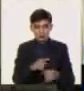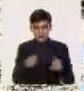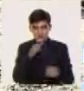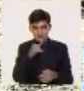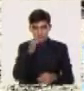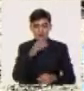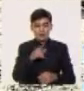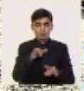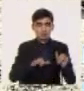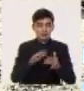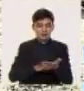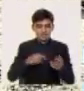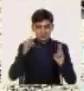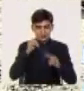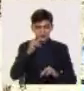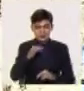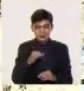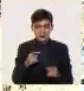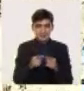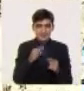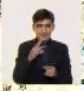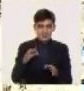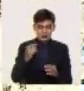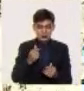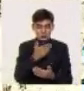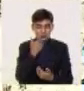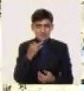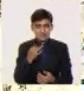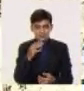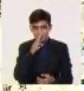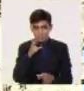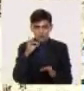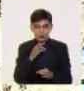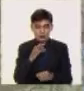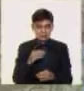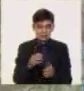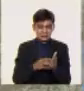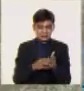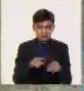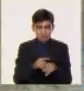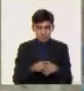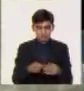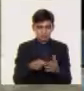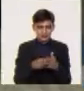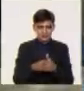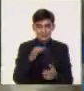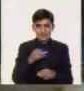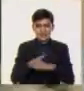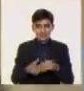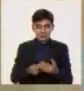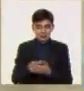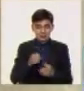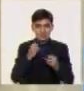может. Куда они пойдут, не знают. На съемное жилье денег нет. Доходов семьи едва хватает на пропитание и оплату кредита.